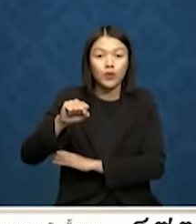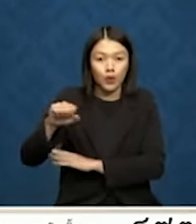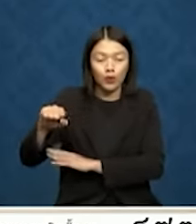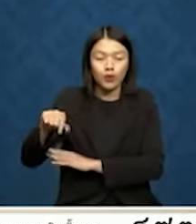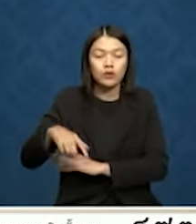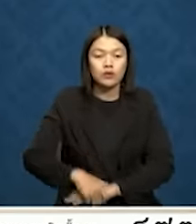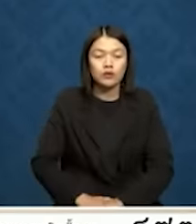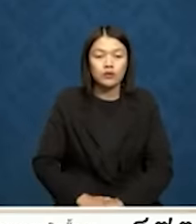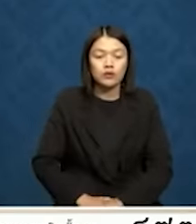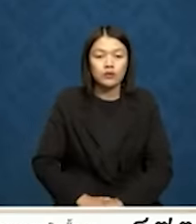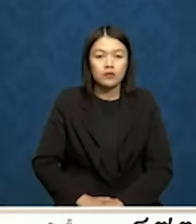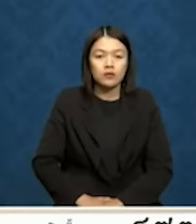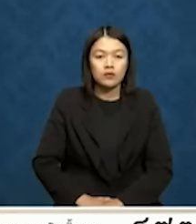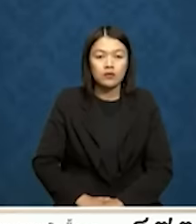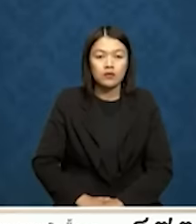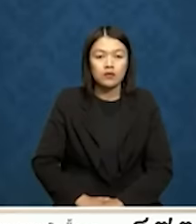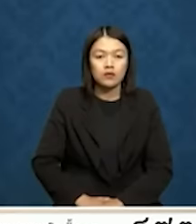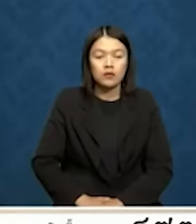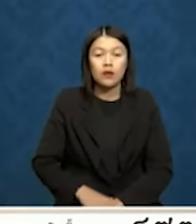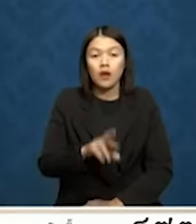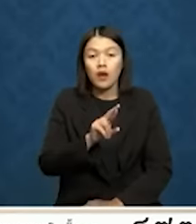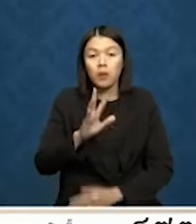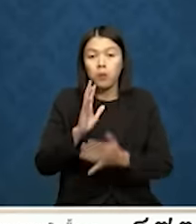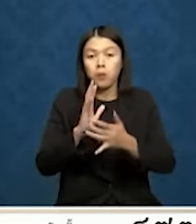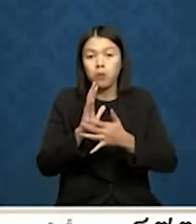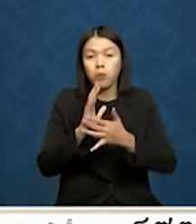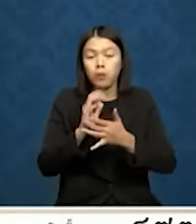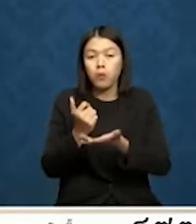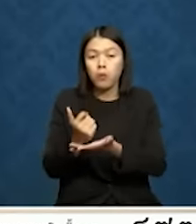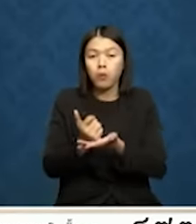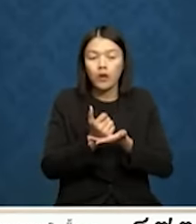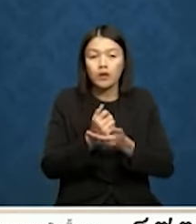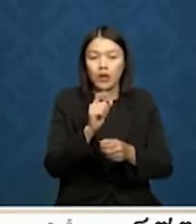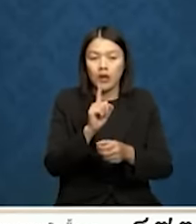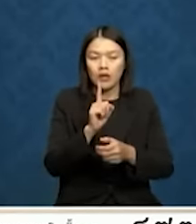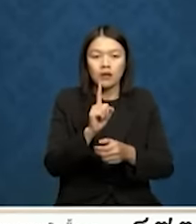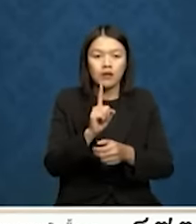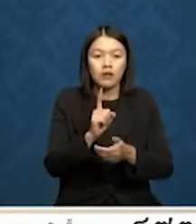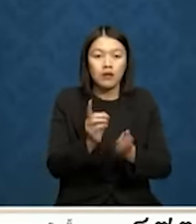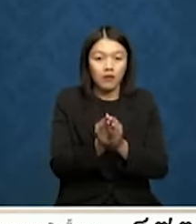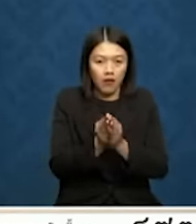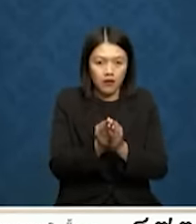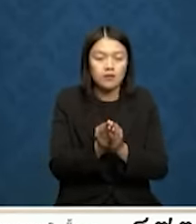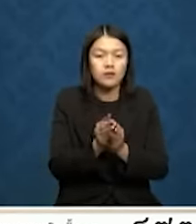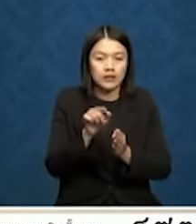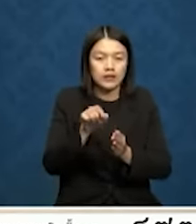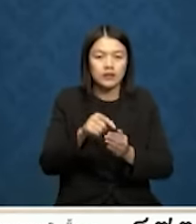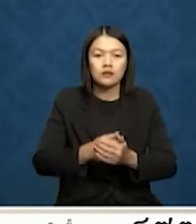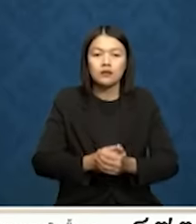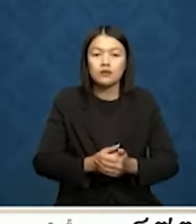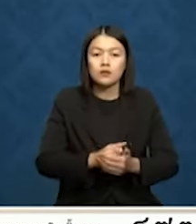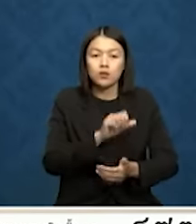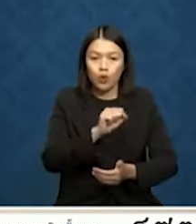รได้นำระบบอิเล็กทรอนิกส์มาสนับสนุนในการออกเสียงลงคะแนนครับโดยสม